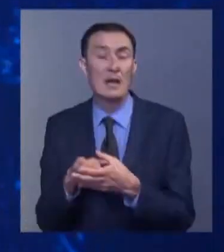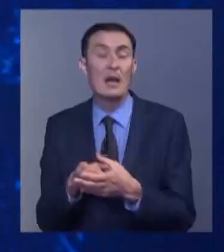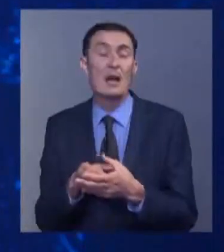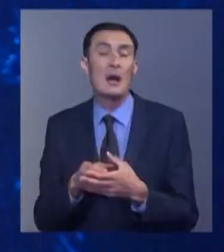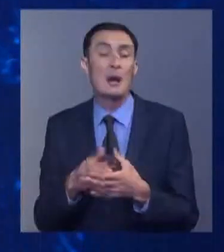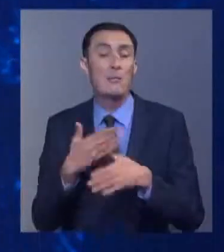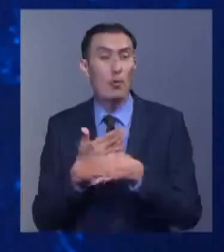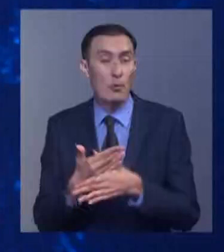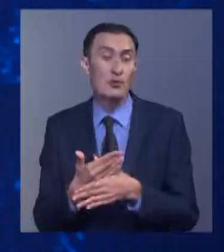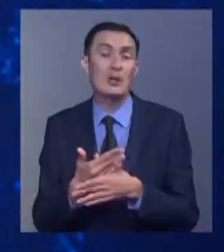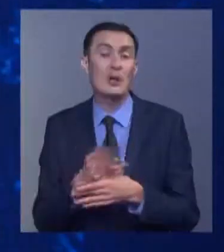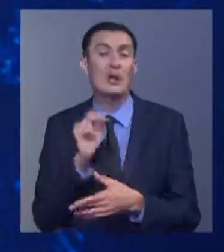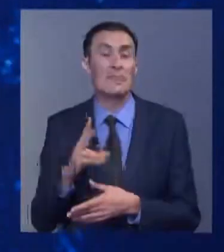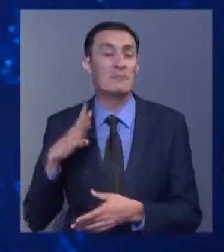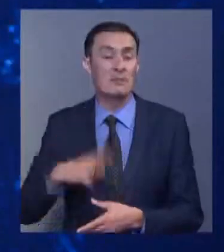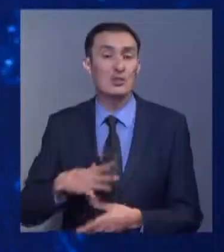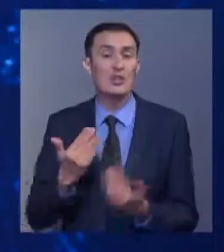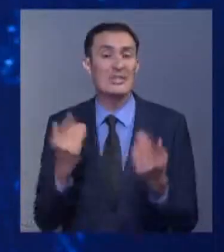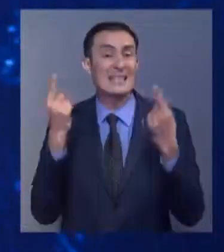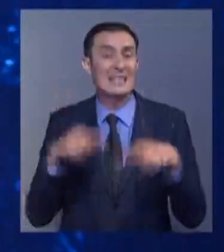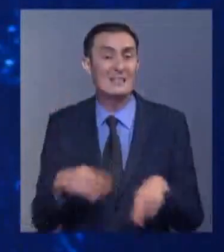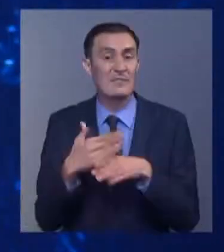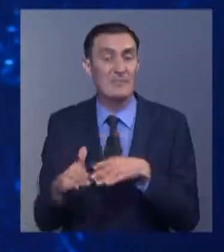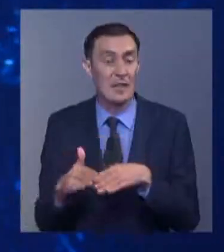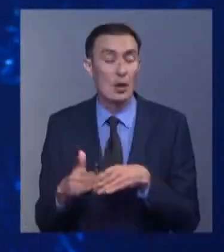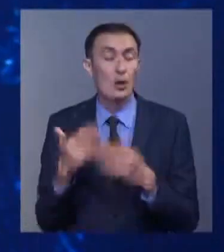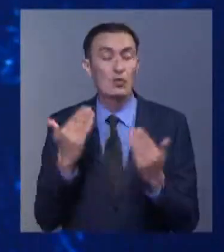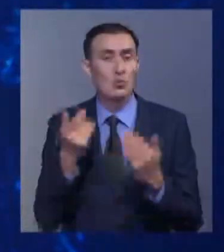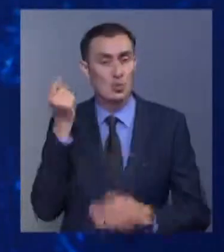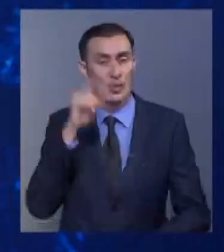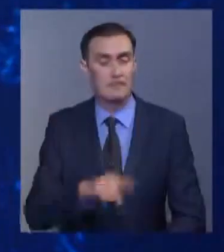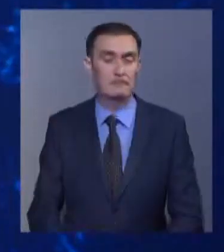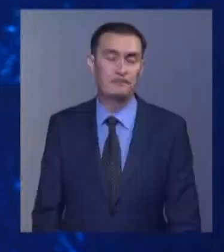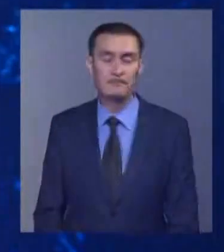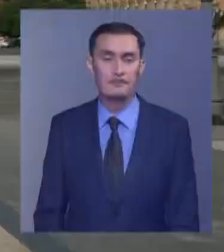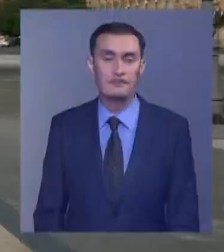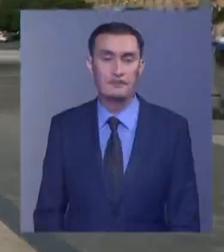антикризисный пакет. Как переживают кризис в сфере, узнавали наши корреспонденты.